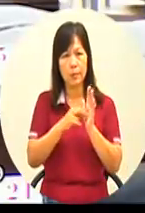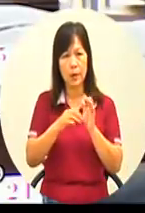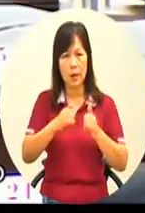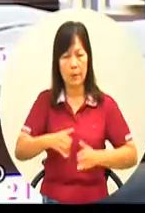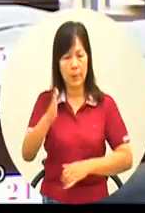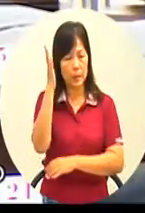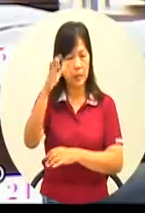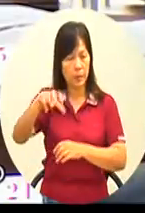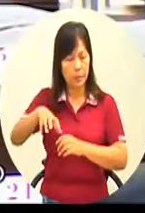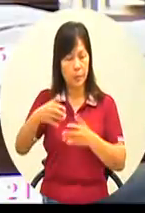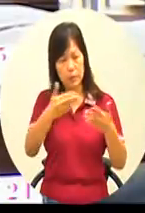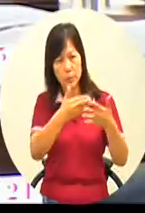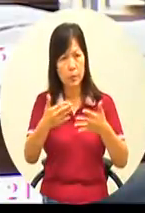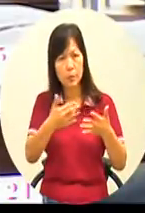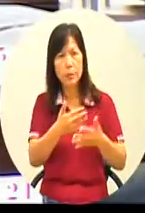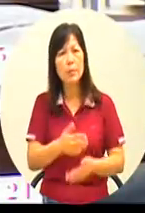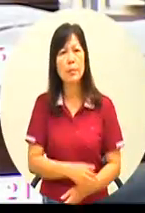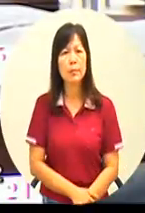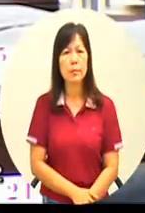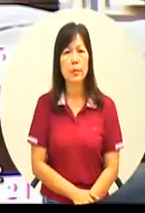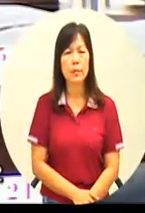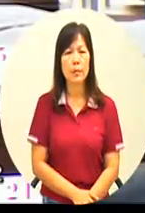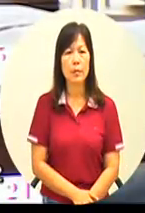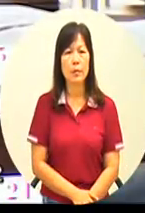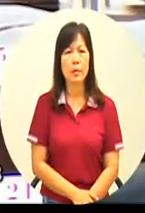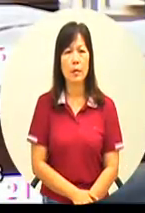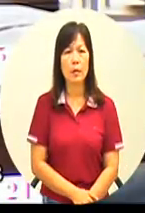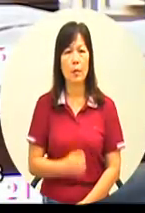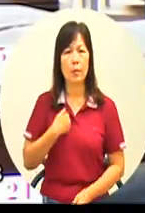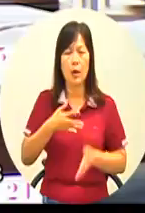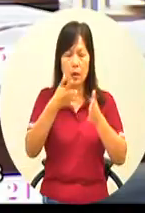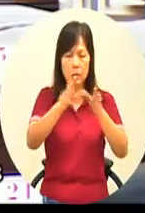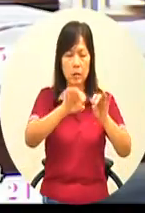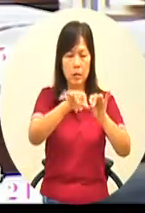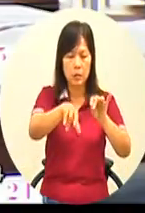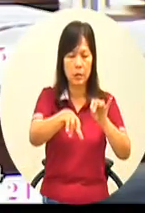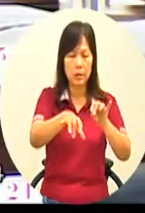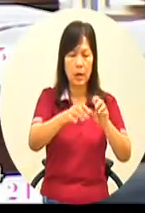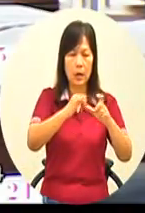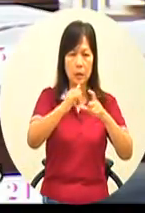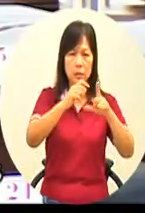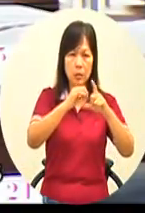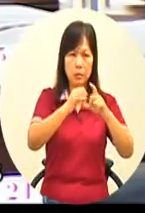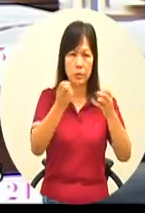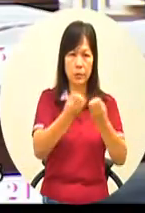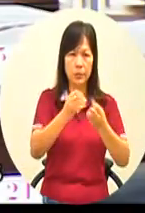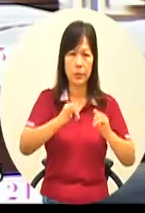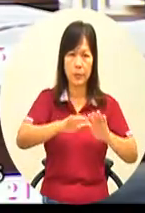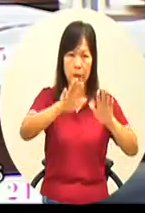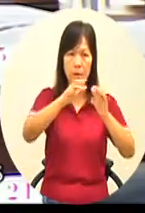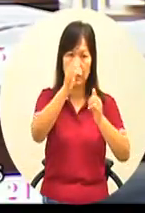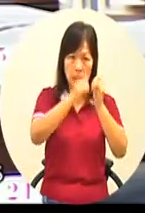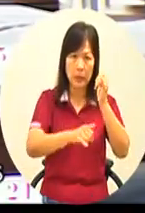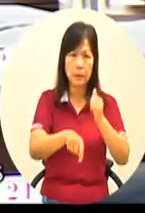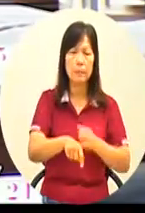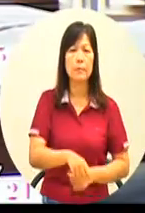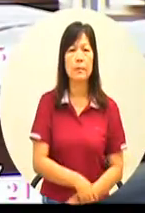的质询呢，我要针对一个地方社区的发展的历史。